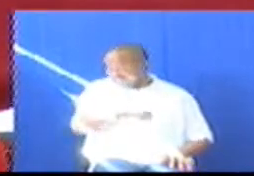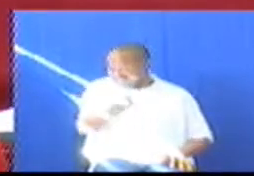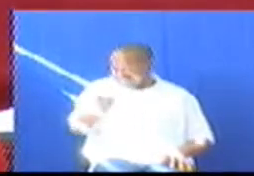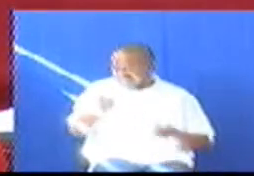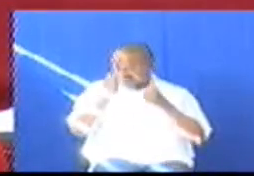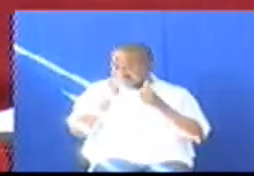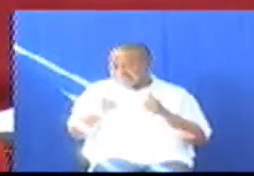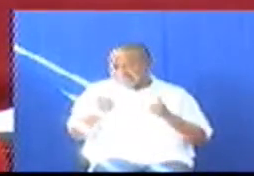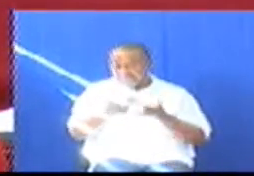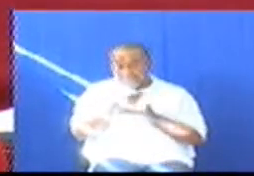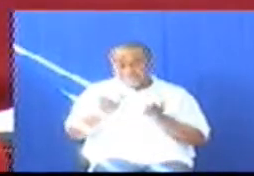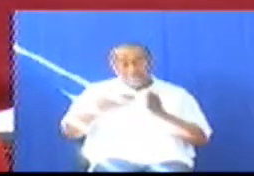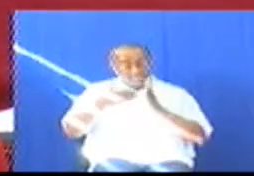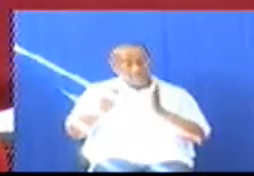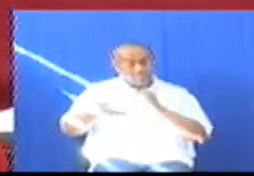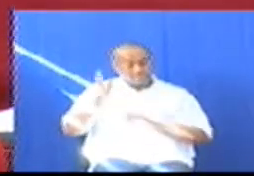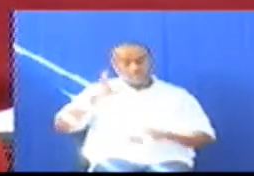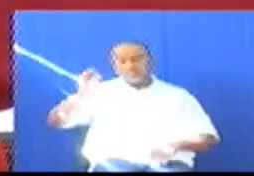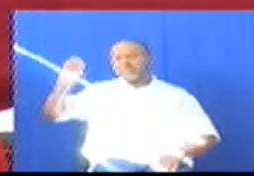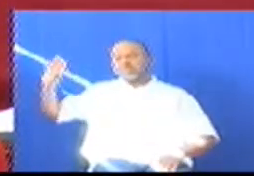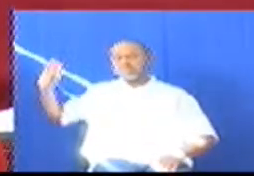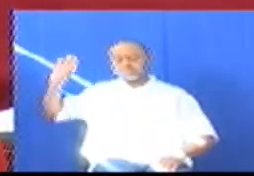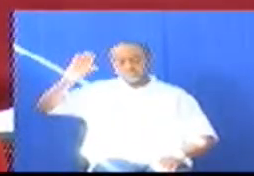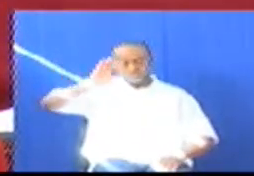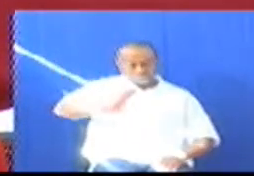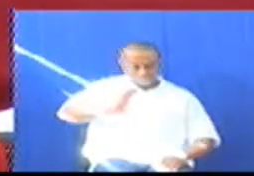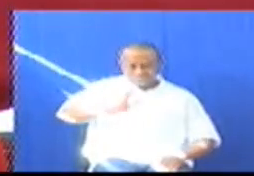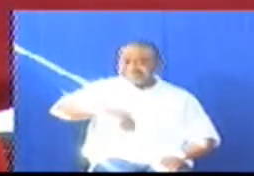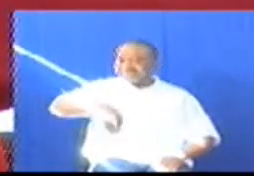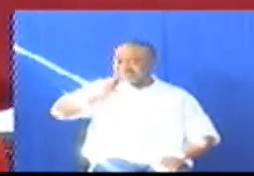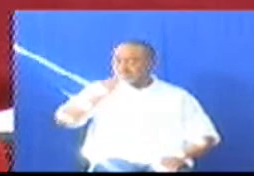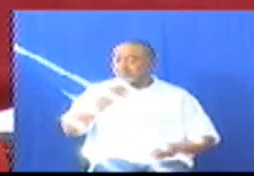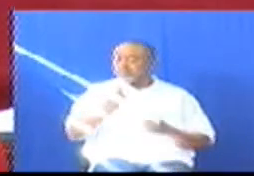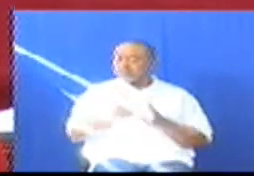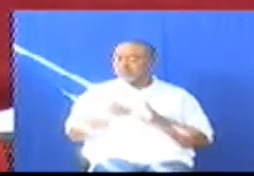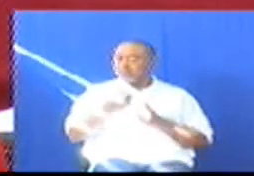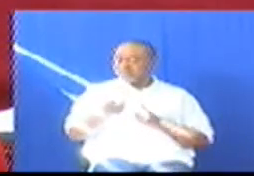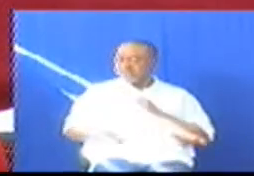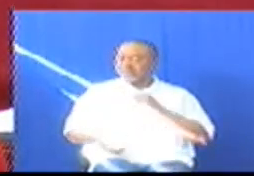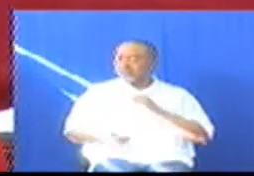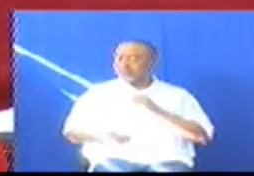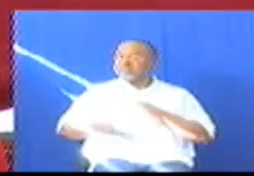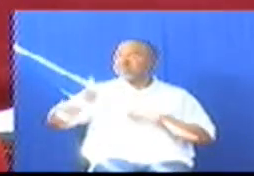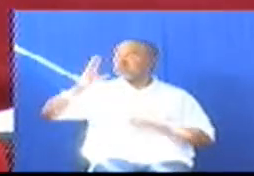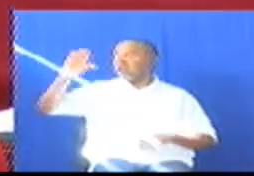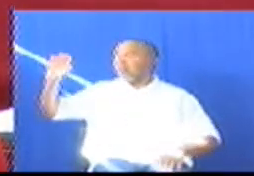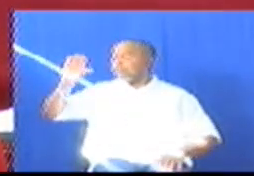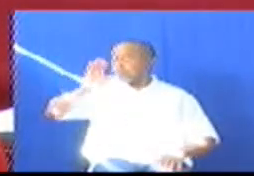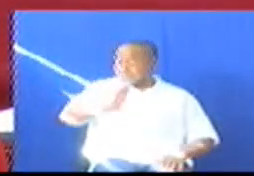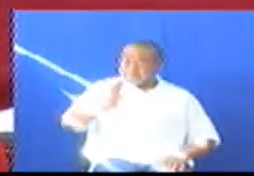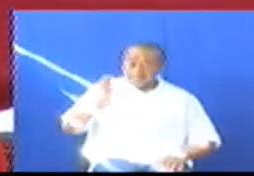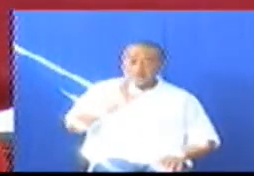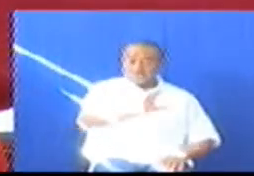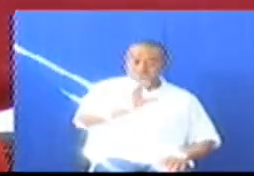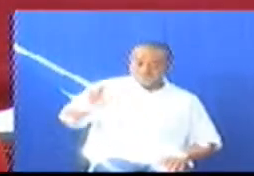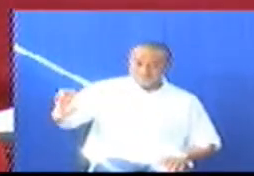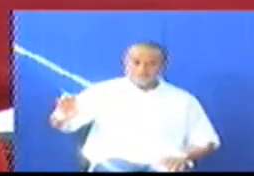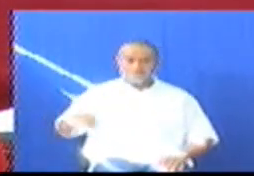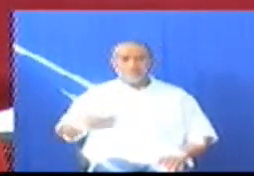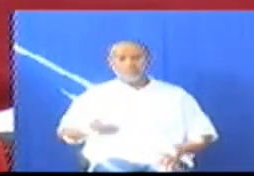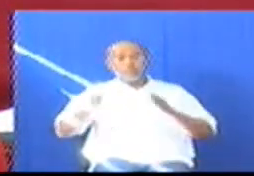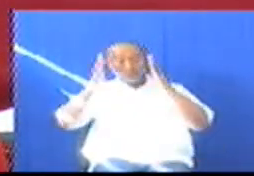yake. Haijaweza kusimama na bado wanategemea fedha kutoka serikalini kujiendesha. Mheshimiwa